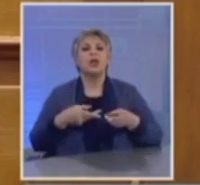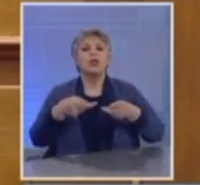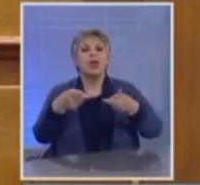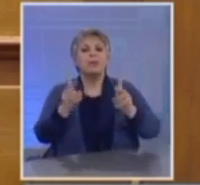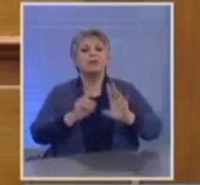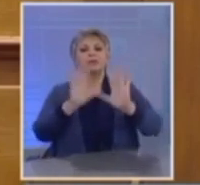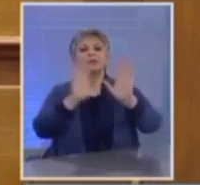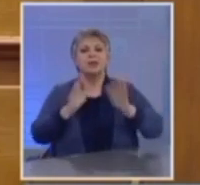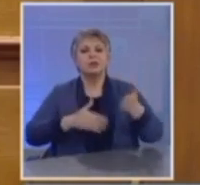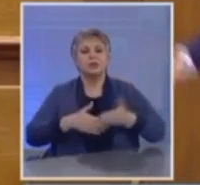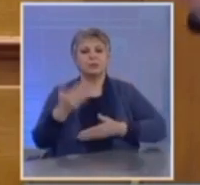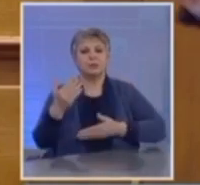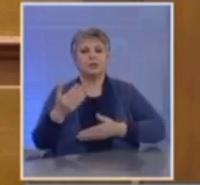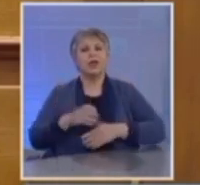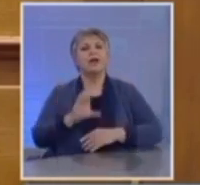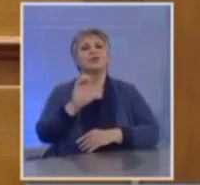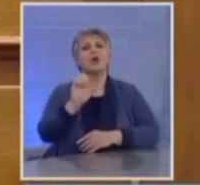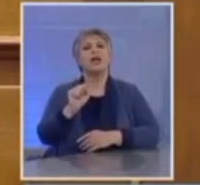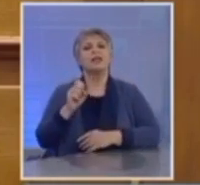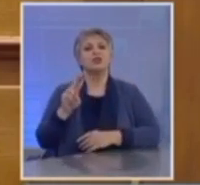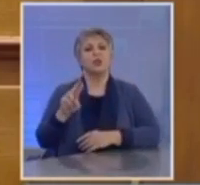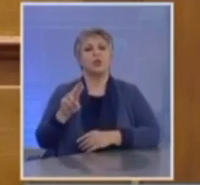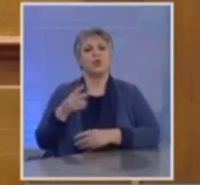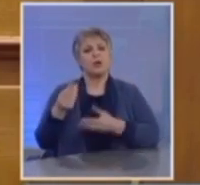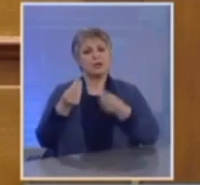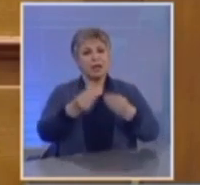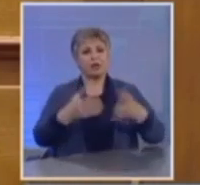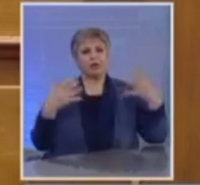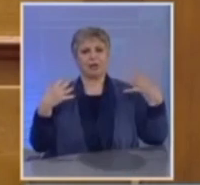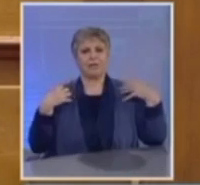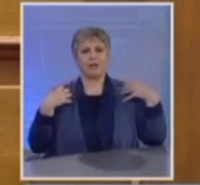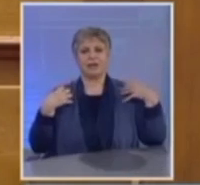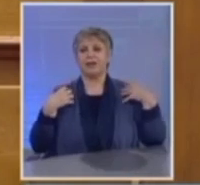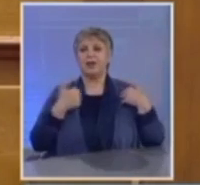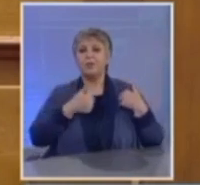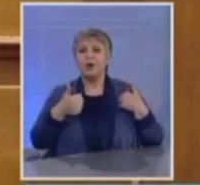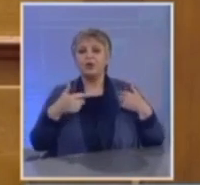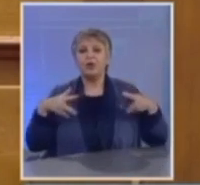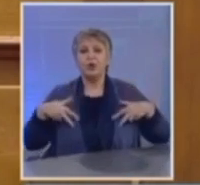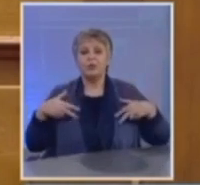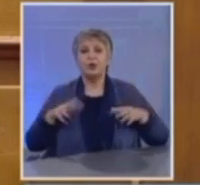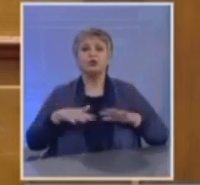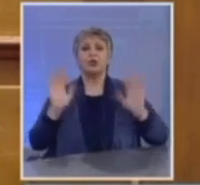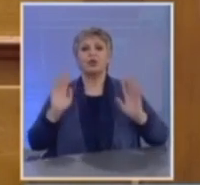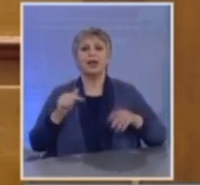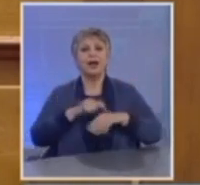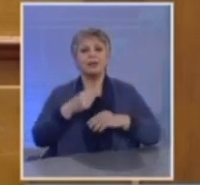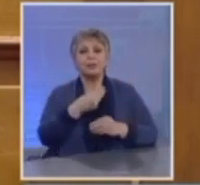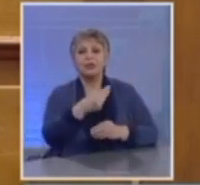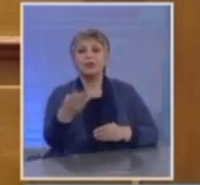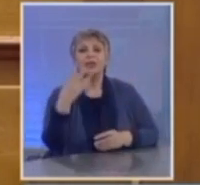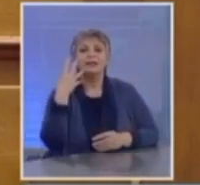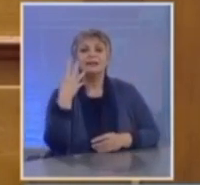Επιστρέψτε την αρμοδιότητα στο ΕΣΟΥΡΟΥ. Πάρτε την από τον Υπουργό. Μη δώστε μόνο 4 άδειες. Δεν καταλαβαίνετε ότι 4 άδειες εκθρέφουν τη